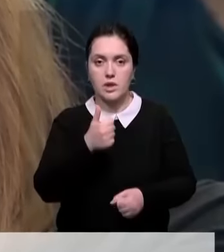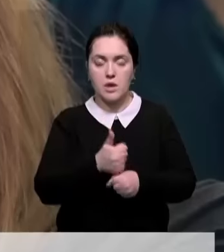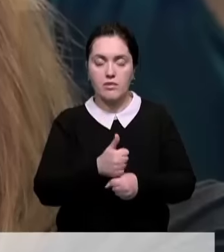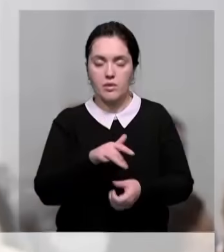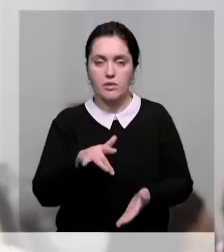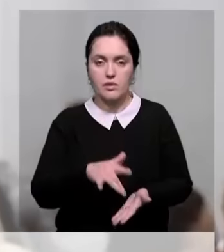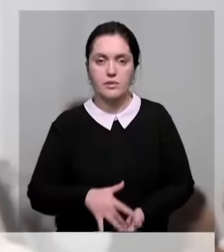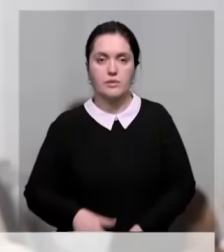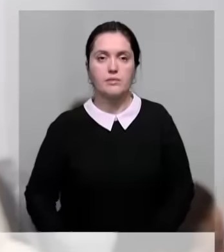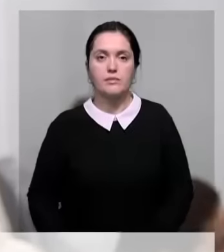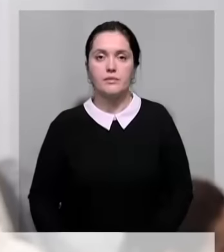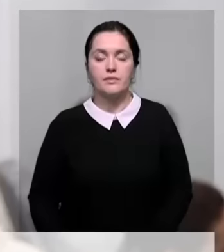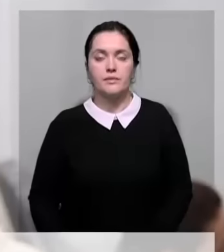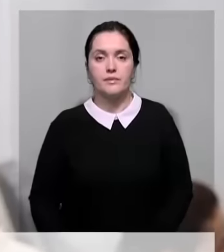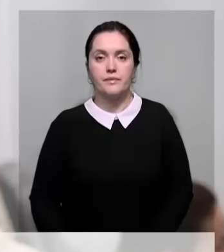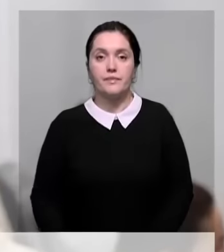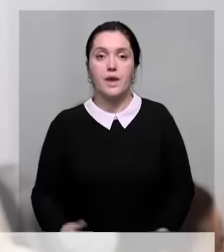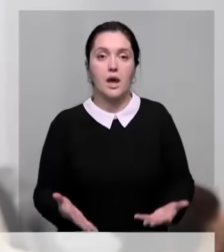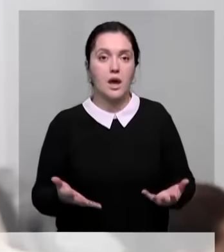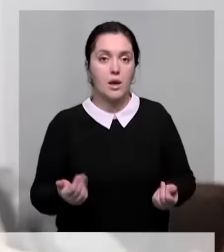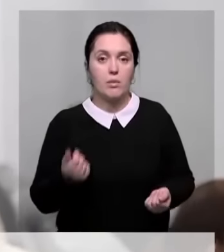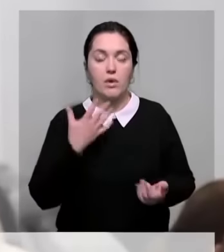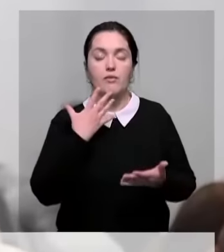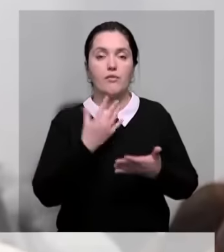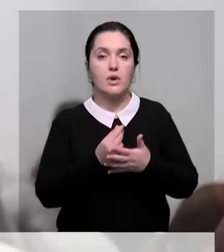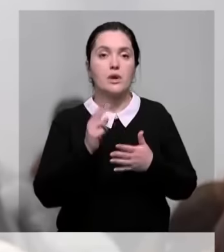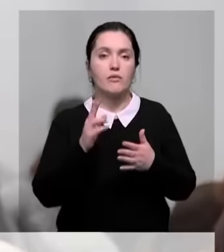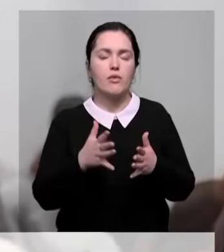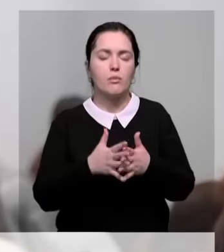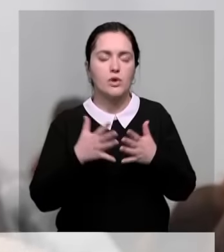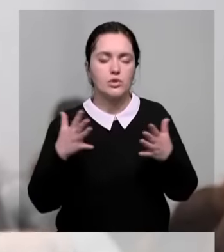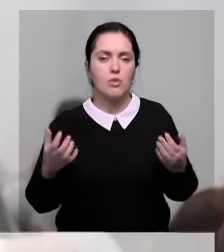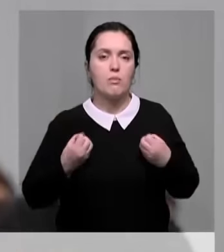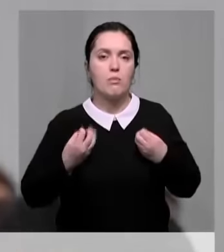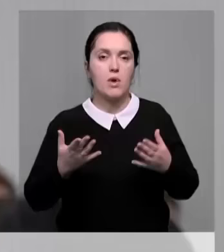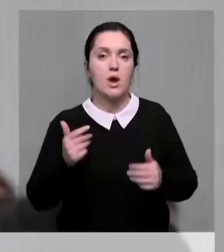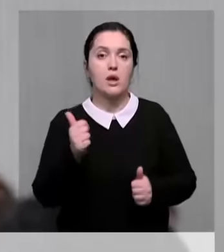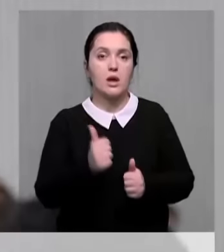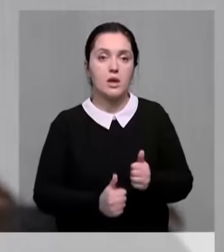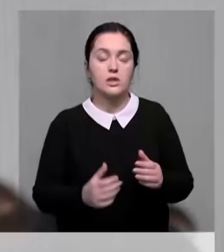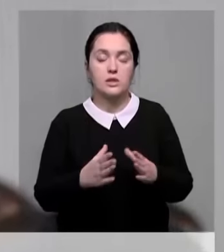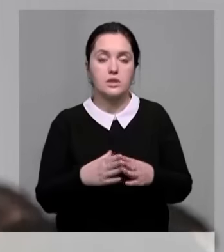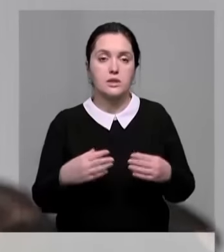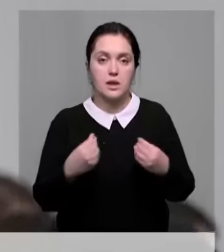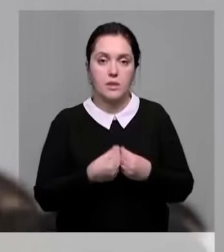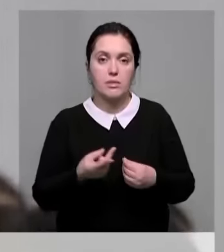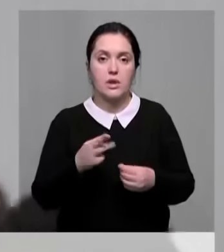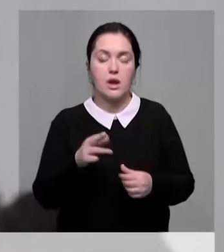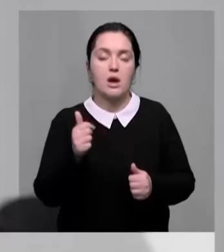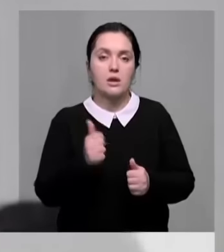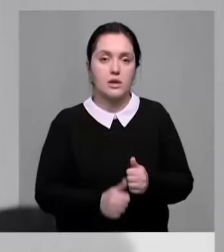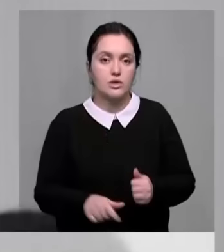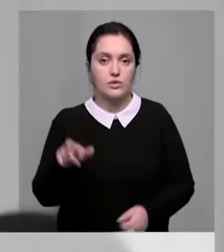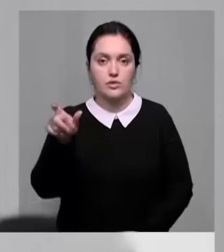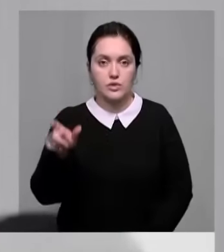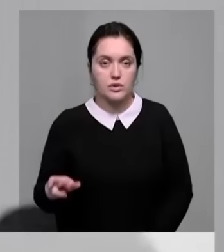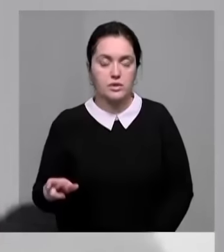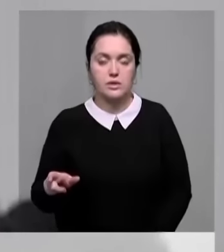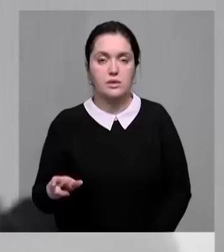региона. Обретение своего жилья – это большой праздник для каждой семьи, для каждого человека.